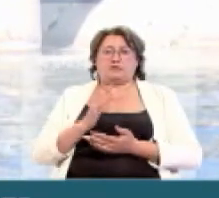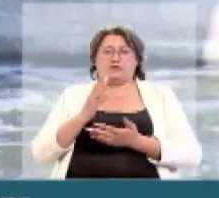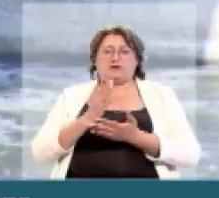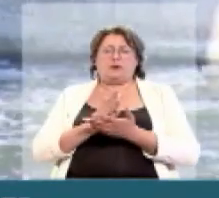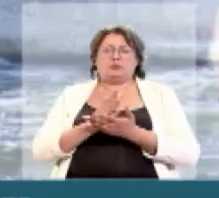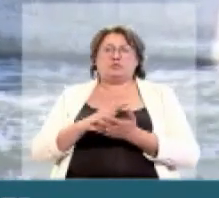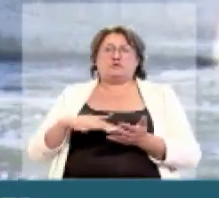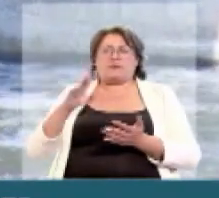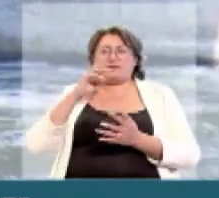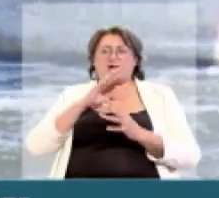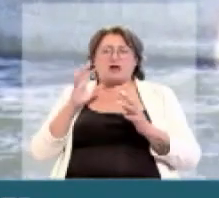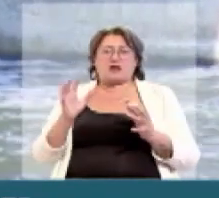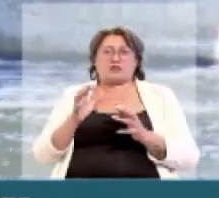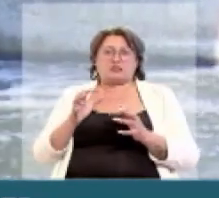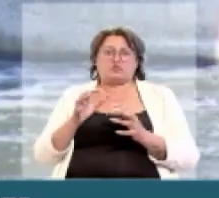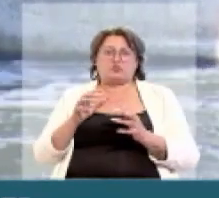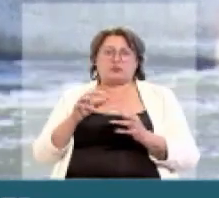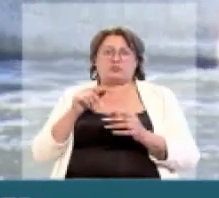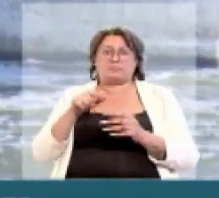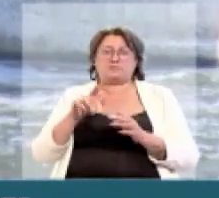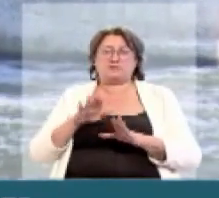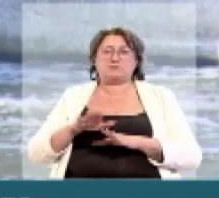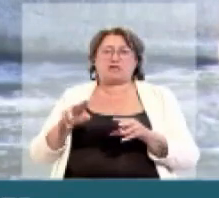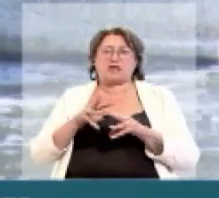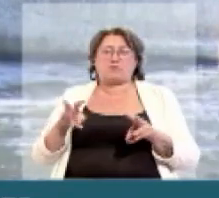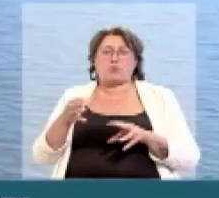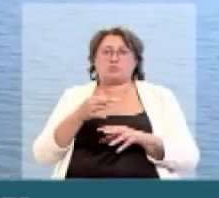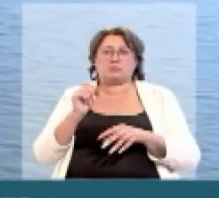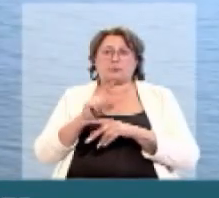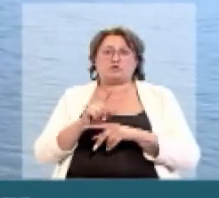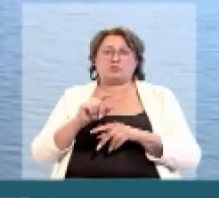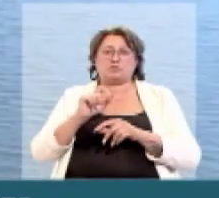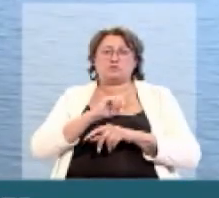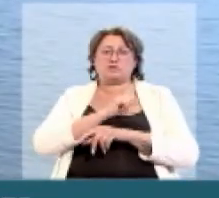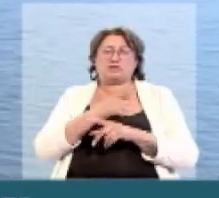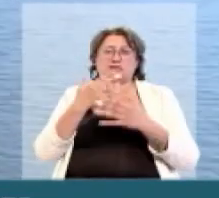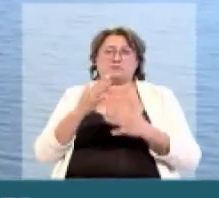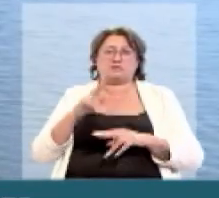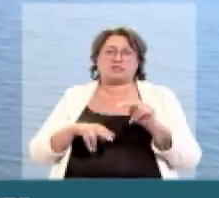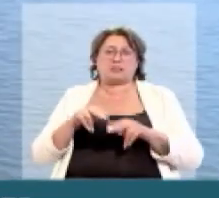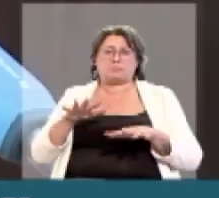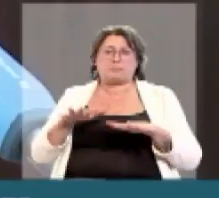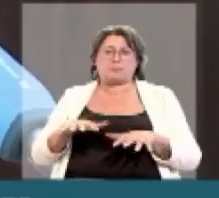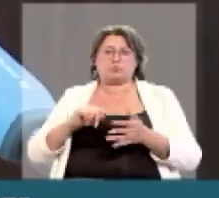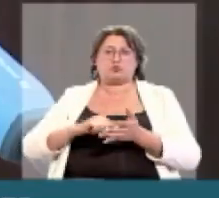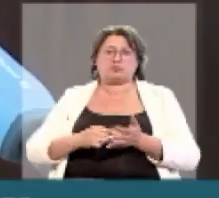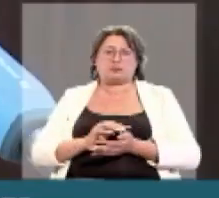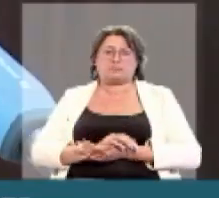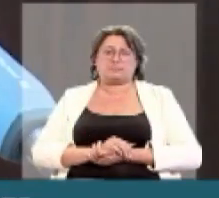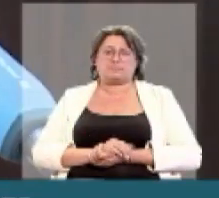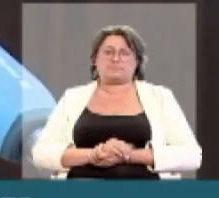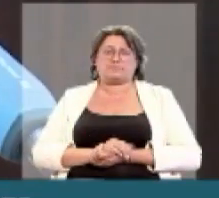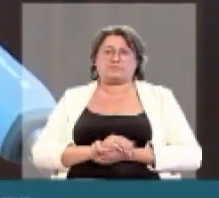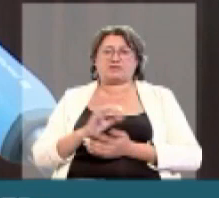белдеуінің аумағында орналасқан. Облыс әкімінің орынбасары бұдан былай құрылыс учаскелеріне талапты күшейтуді тапсырды. В селе